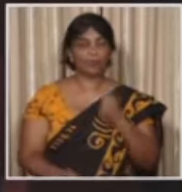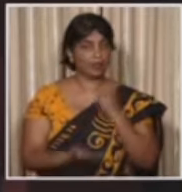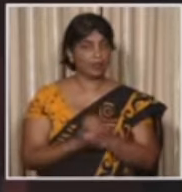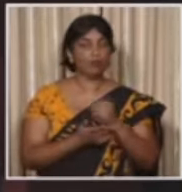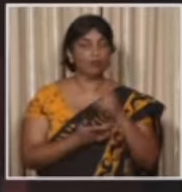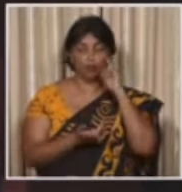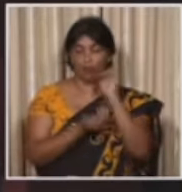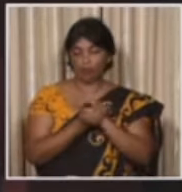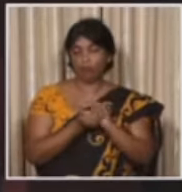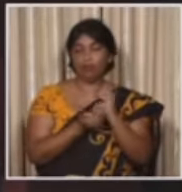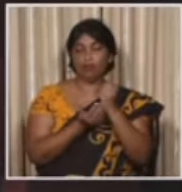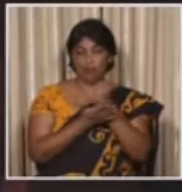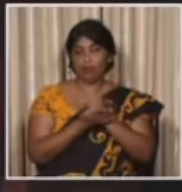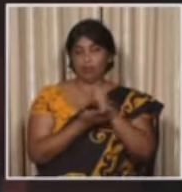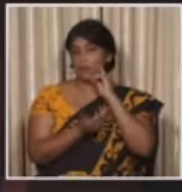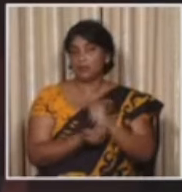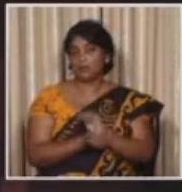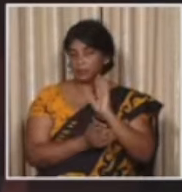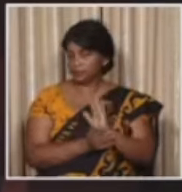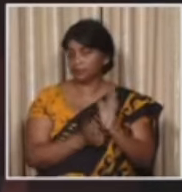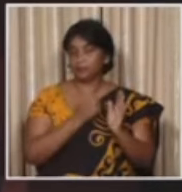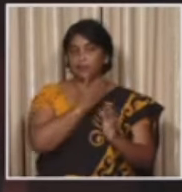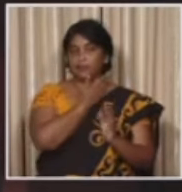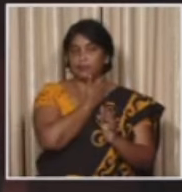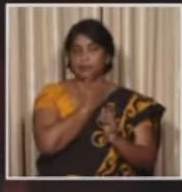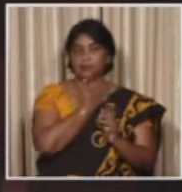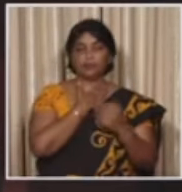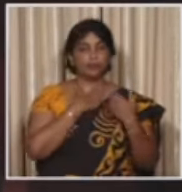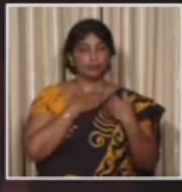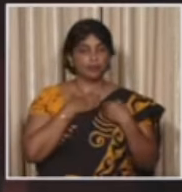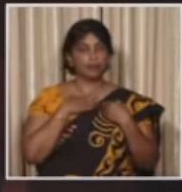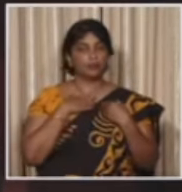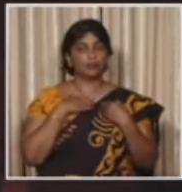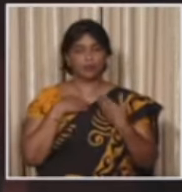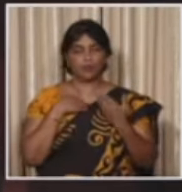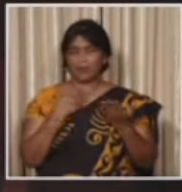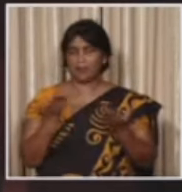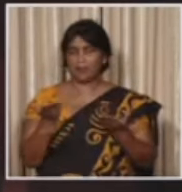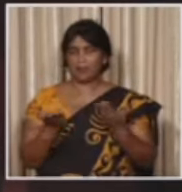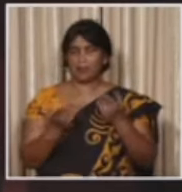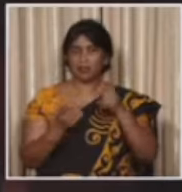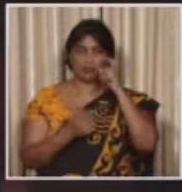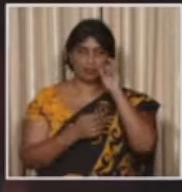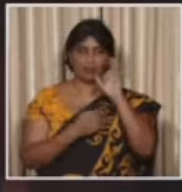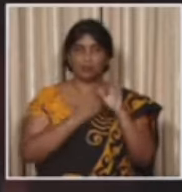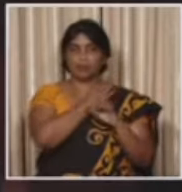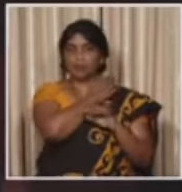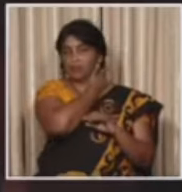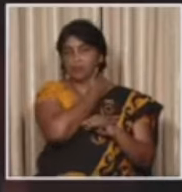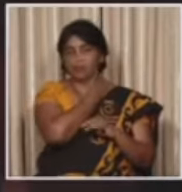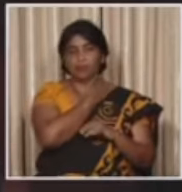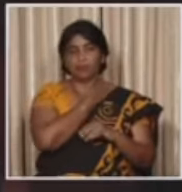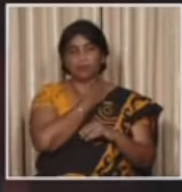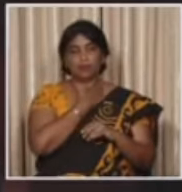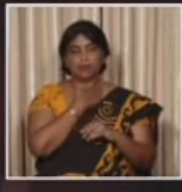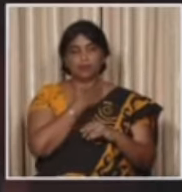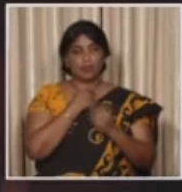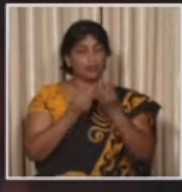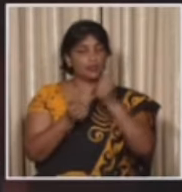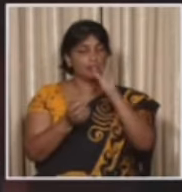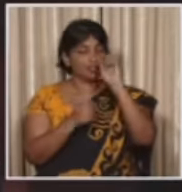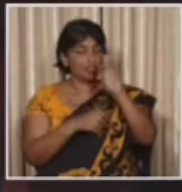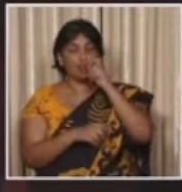අපි රැකගන්නට ඕන. හැබැයි අපි පොඩ්ඩක් සමබරව හිතන්නට ඕන. ඩිපොසිටර්ස්ලා ගැන හිතන්නට